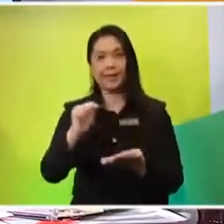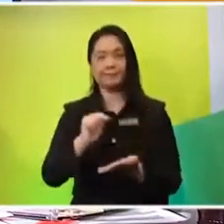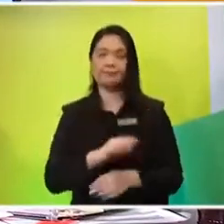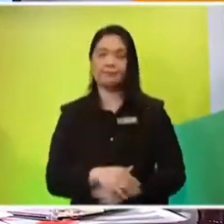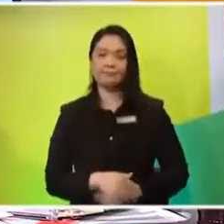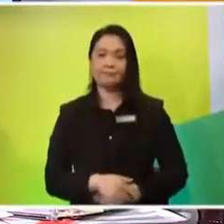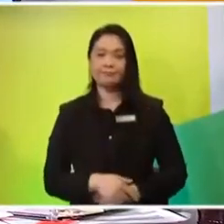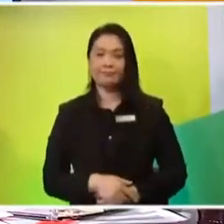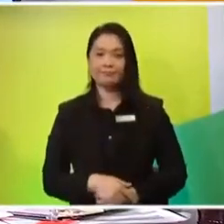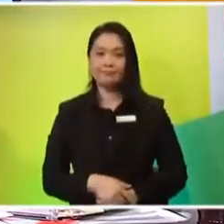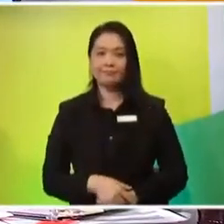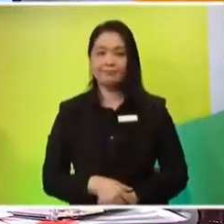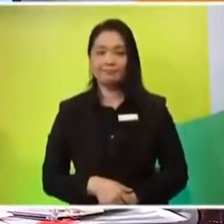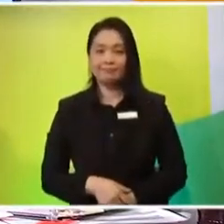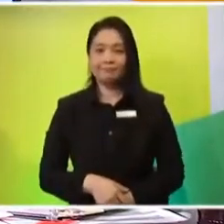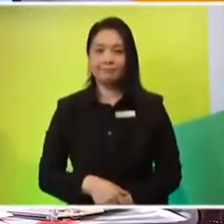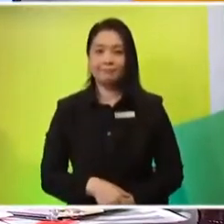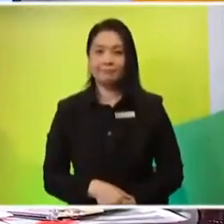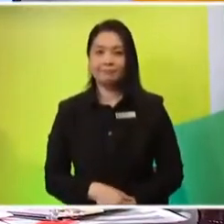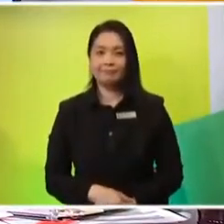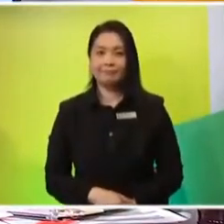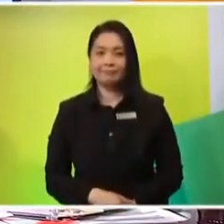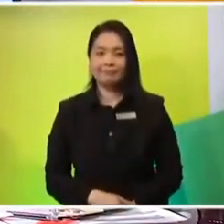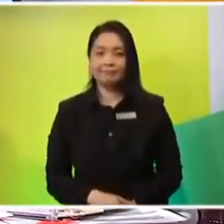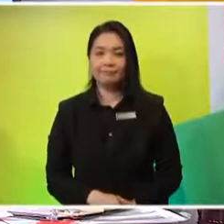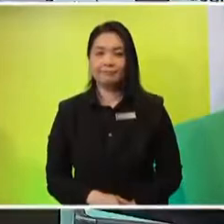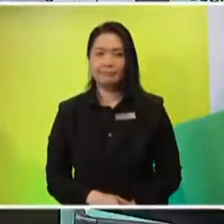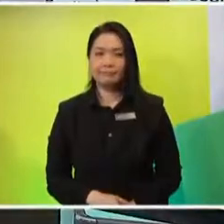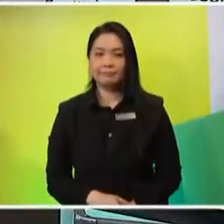Mira. Okey. Baiklah, saya akan pakai sarung tangan.